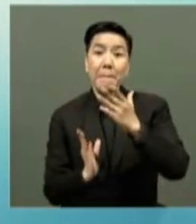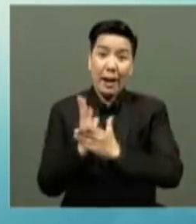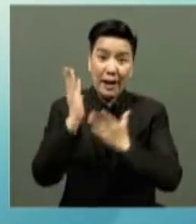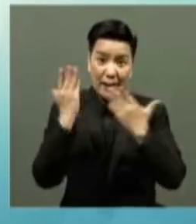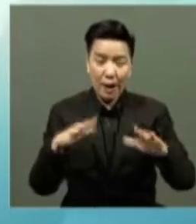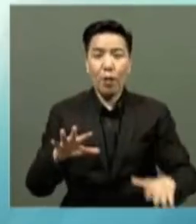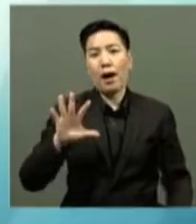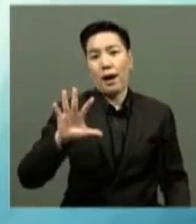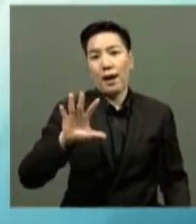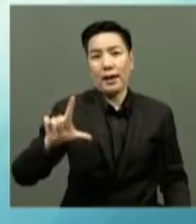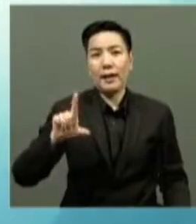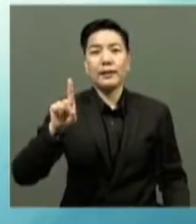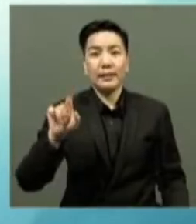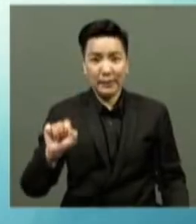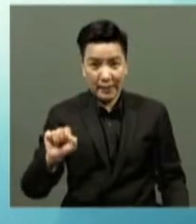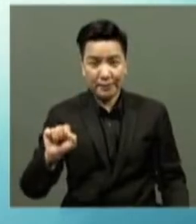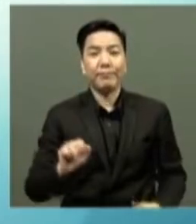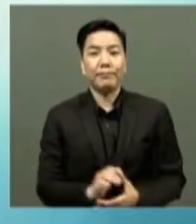ล้านห้าแสนคนนะครับส่วนใหญ่ได้มาให้ข้อมูลเพิ่มเติมแล้วแล้วก็มีการพัฒนาผ่านเกณฑ์คัดกรองไปแล้วอีก5